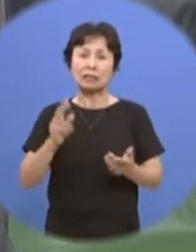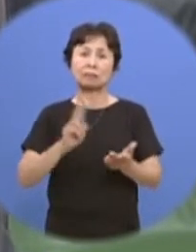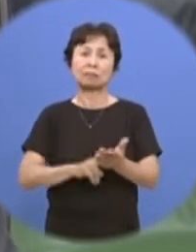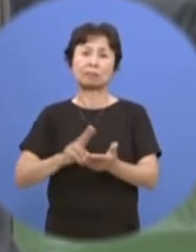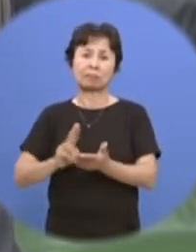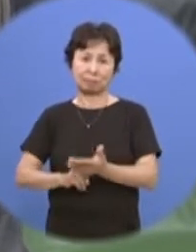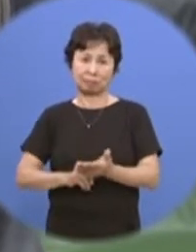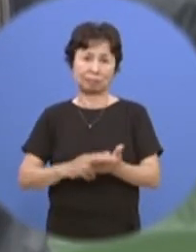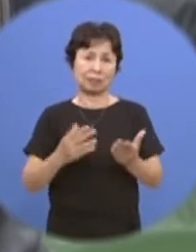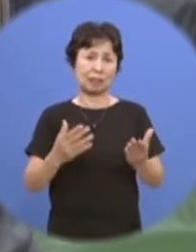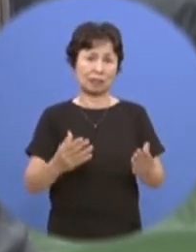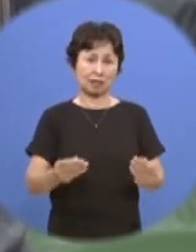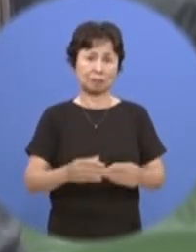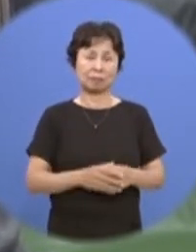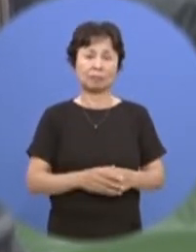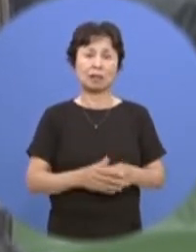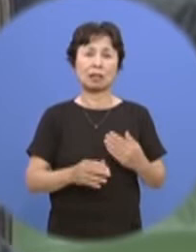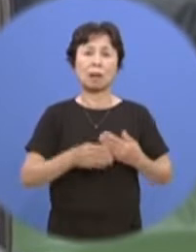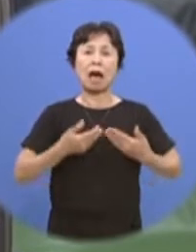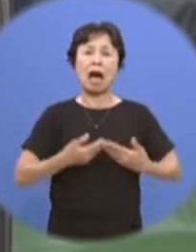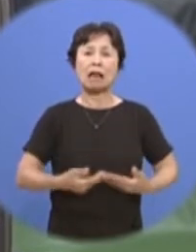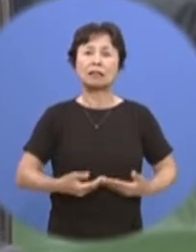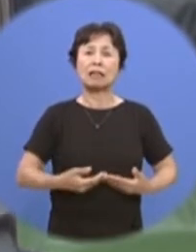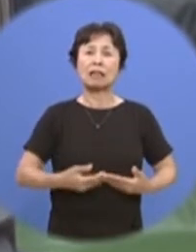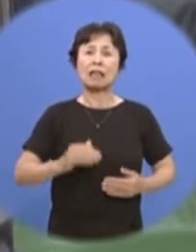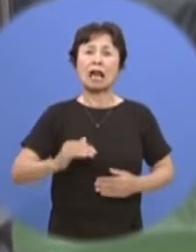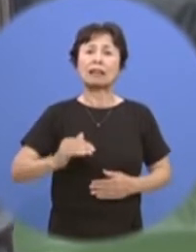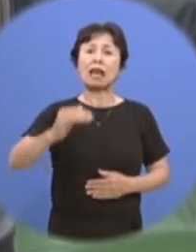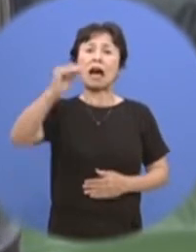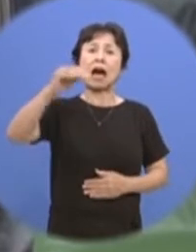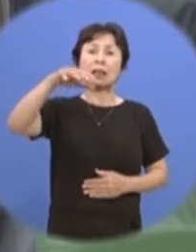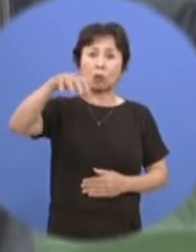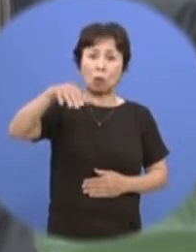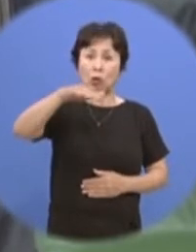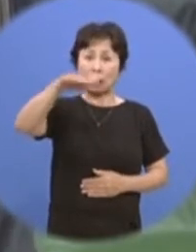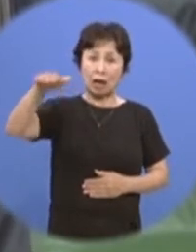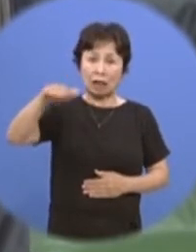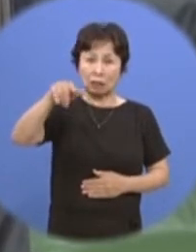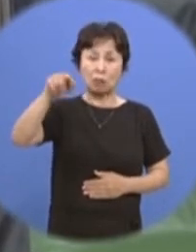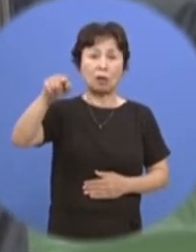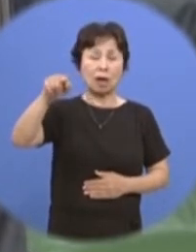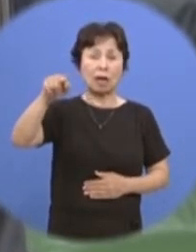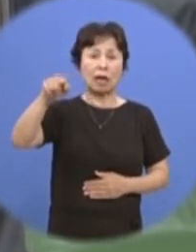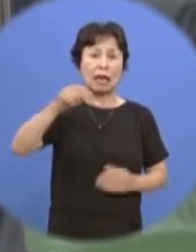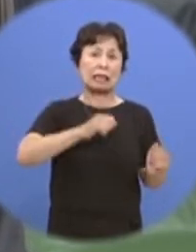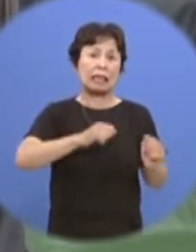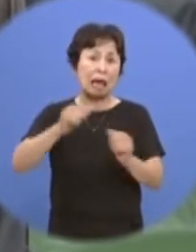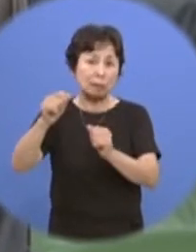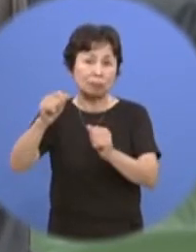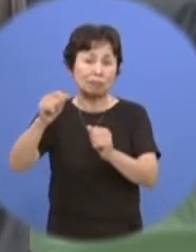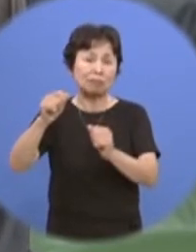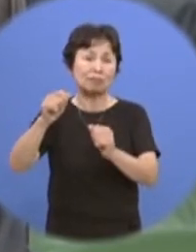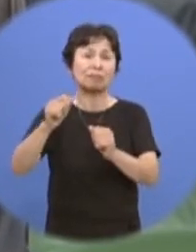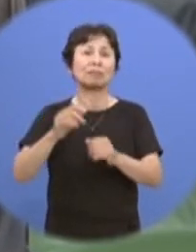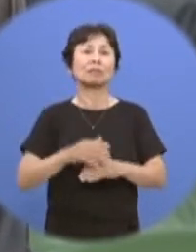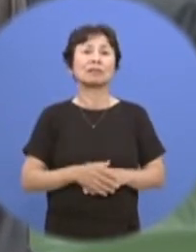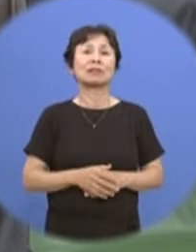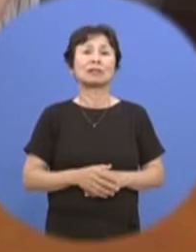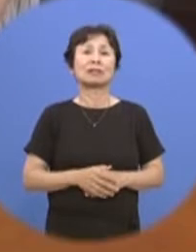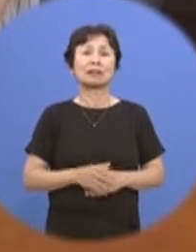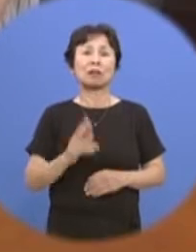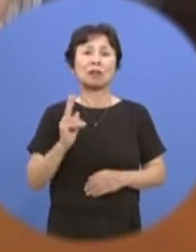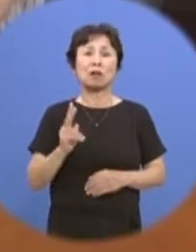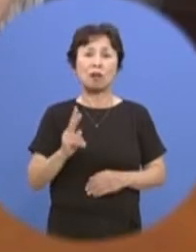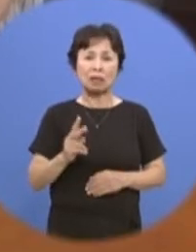てね、 はい、 例えば安全なところ高台の平らなところとかね、うん、そういうところへこう逃げていただくような、そうい